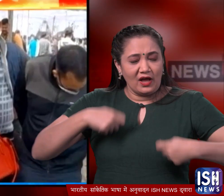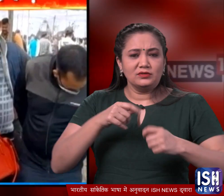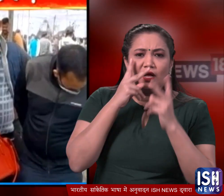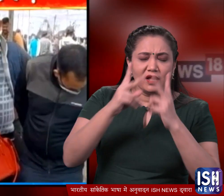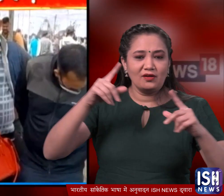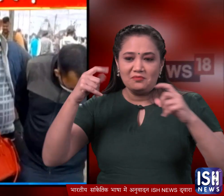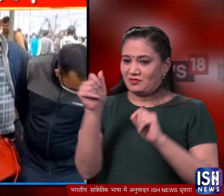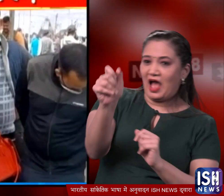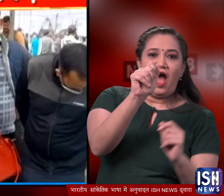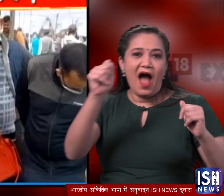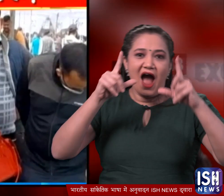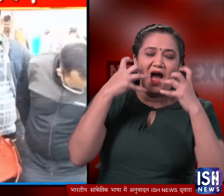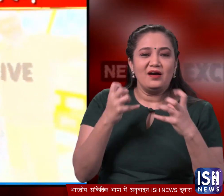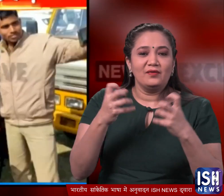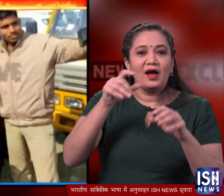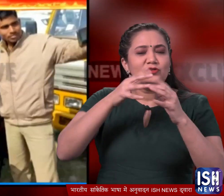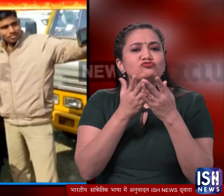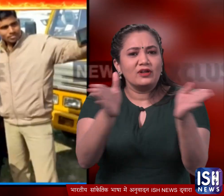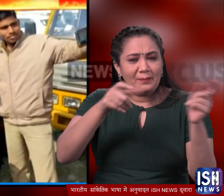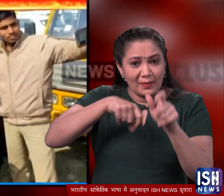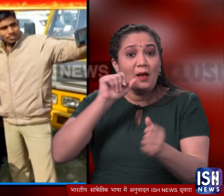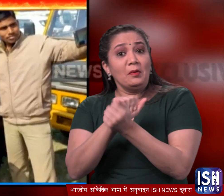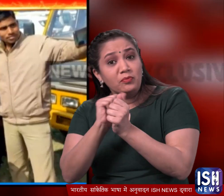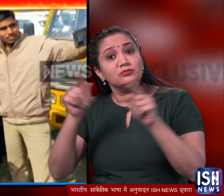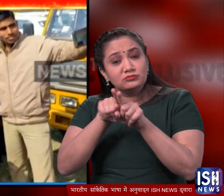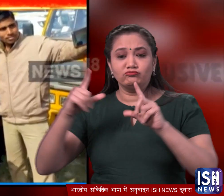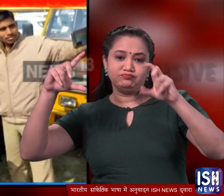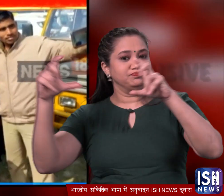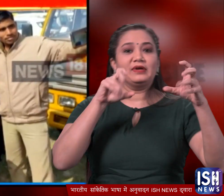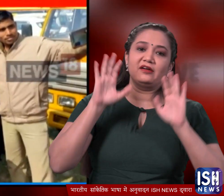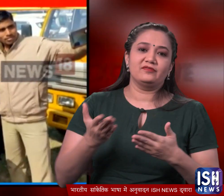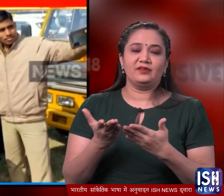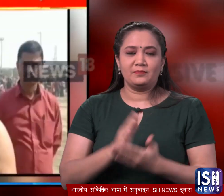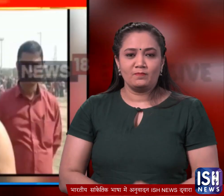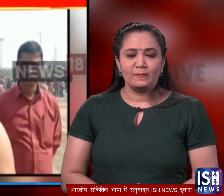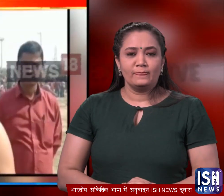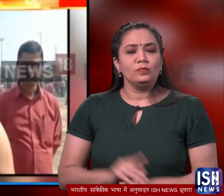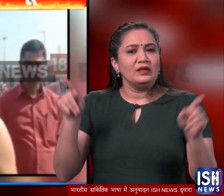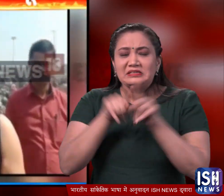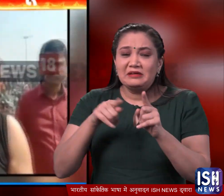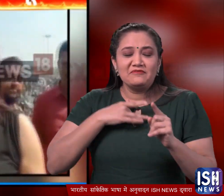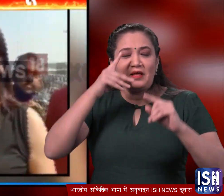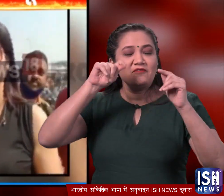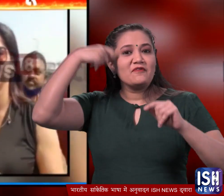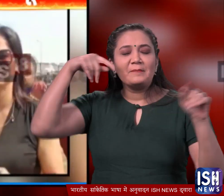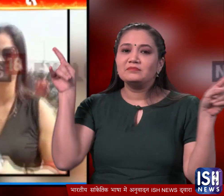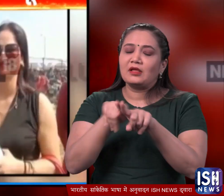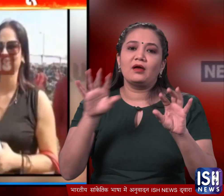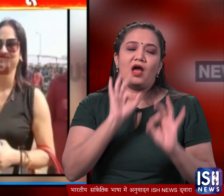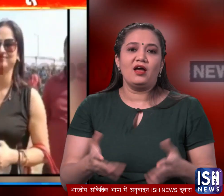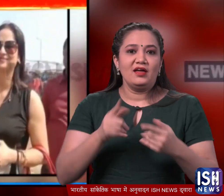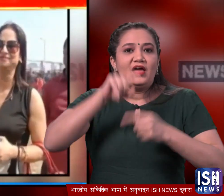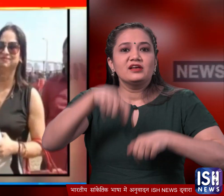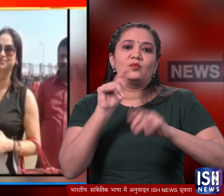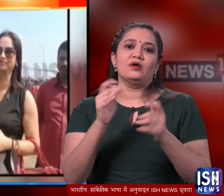आई रीना के साथ सेल्फी लेने वाले जुट गए। आम लोग ही नहीं, पुलिस वाले भी रीना के साथ फोटो खिंचवाने लगे। जलवा बिल्कुल ऐसा जैसे कोई फिल्म